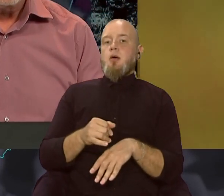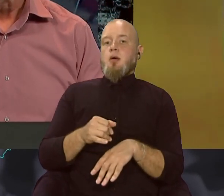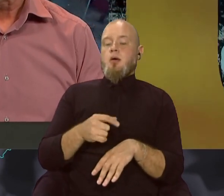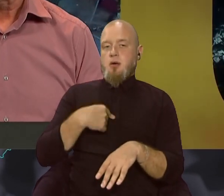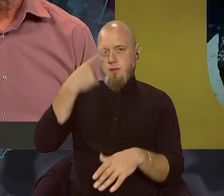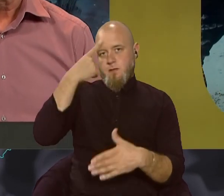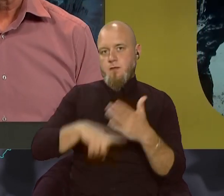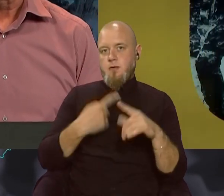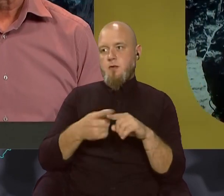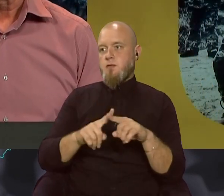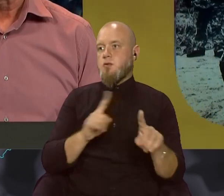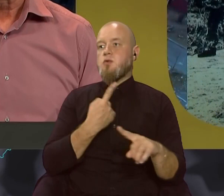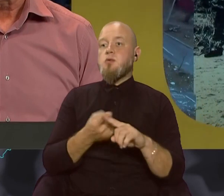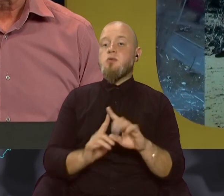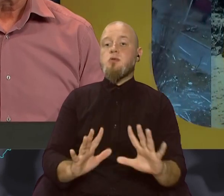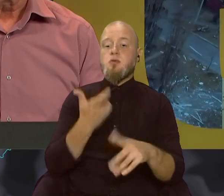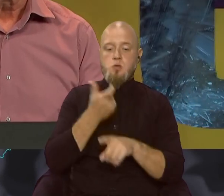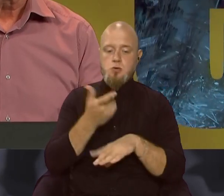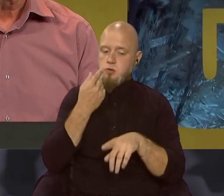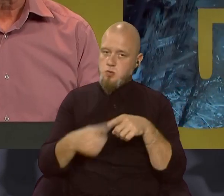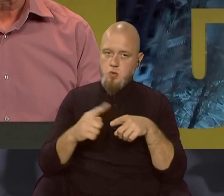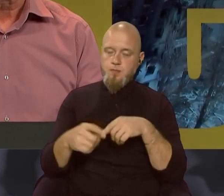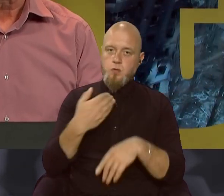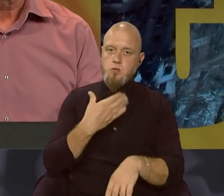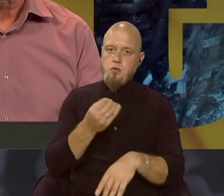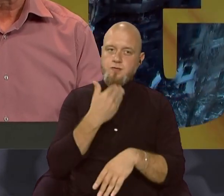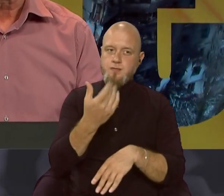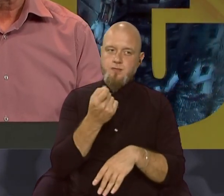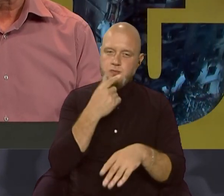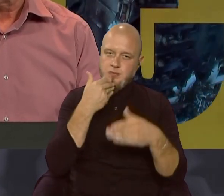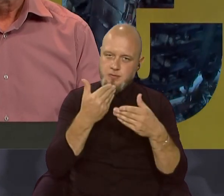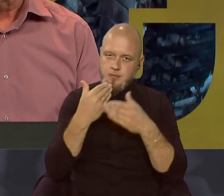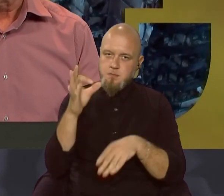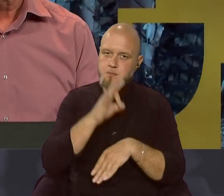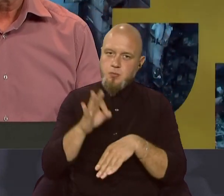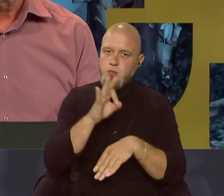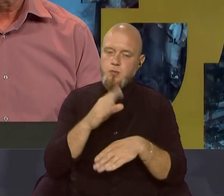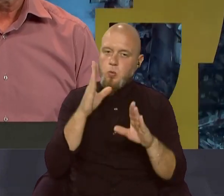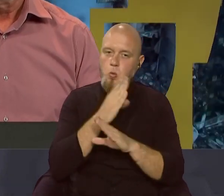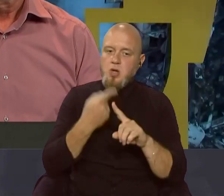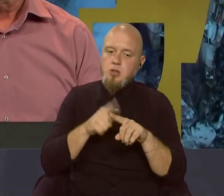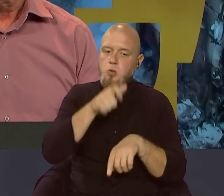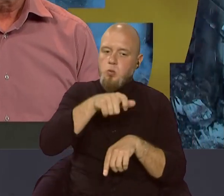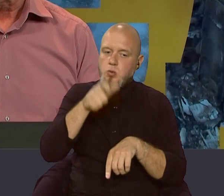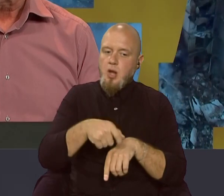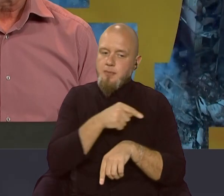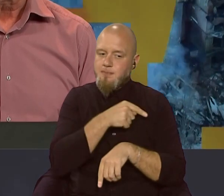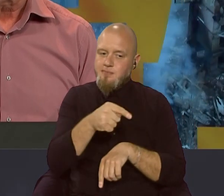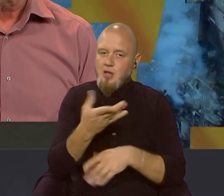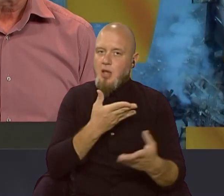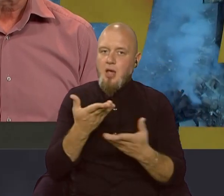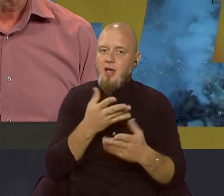я вірю в те, що це станеться дуже скоро. Хочу ще вас трошки розпитати про долі тих людей,